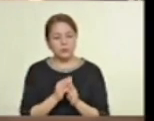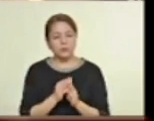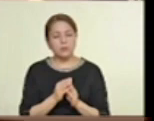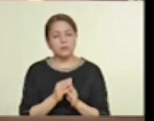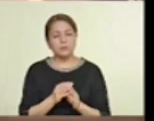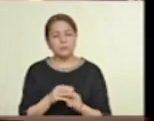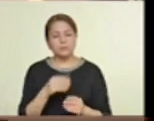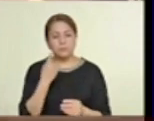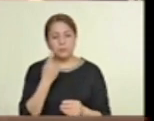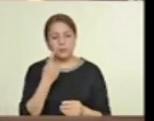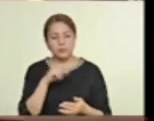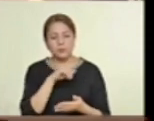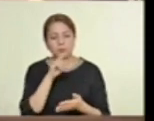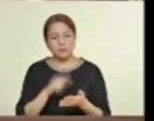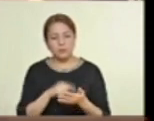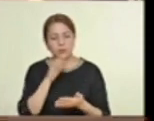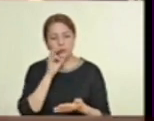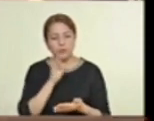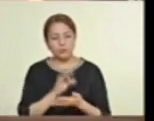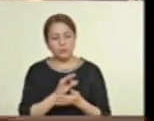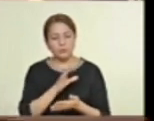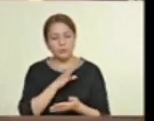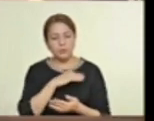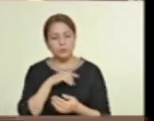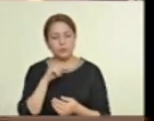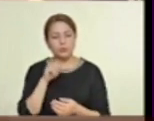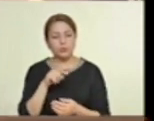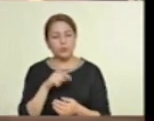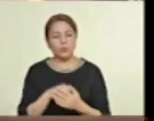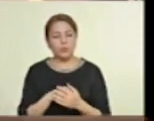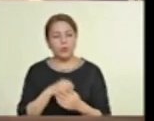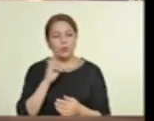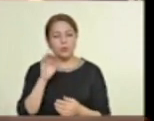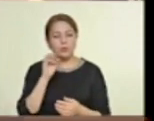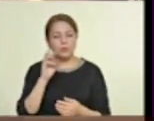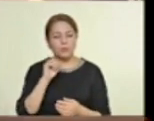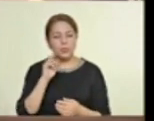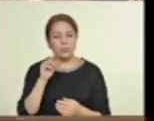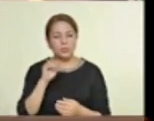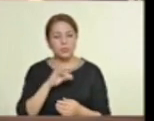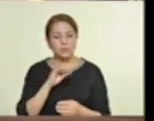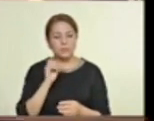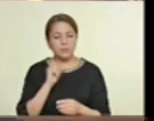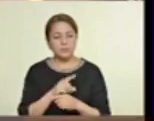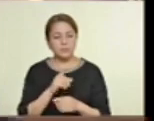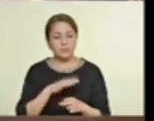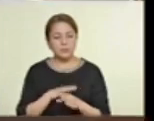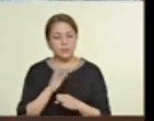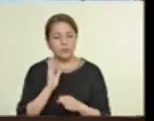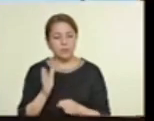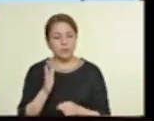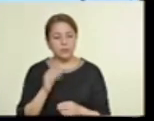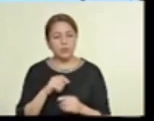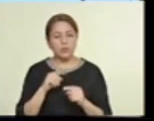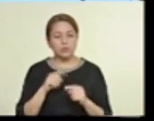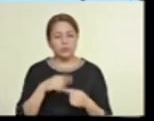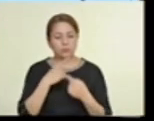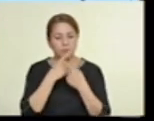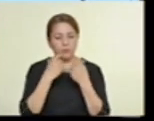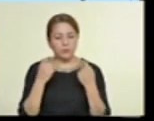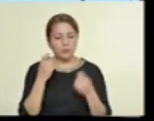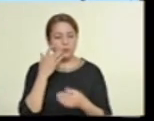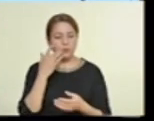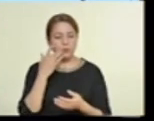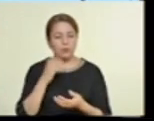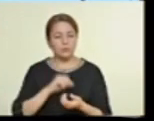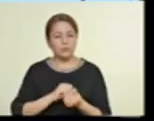bir xil so'roqqa javob bo'lib kelayotgan bo'lsa, unda u ko'makchi vazifasini bajaradi. Ushbu ma'lumotlarni